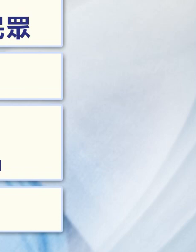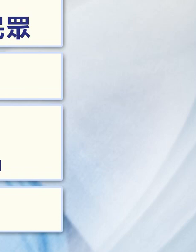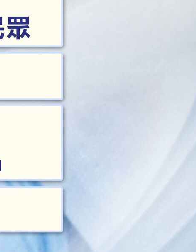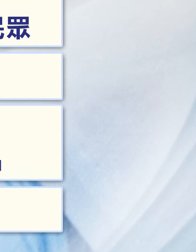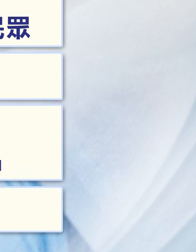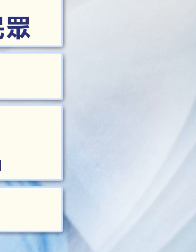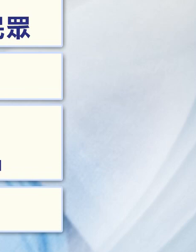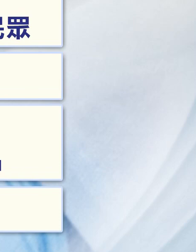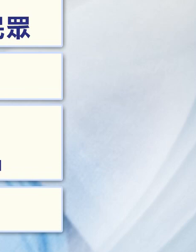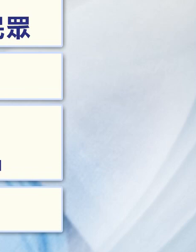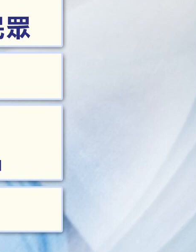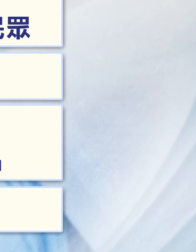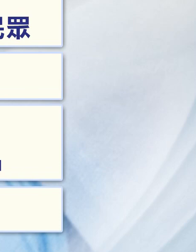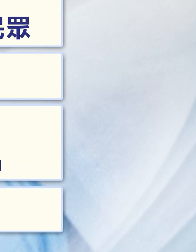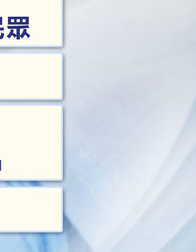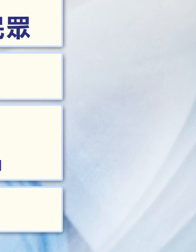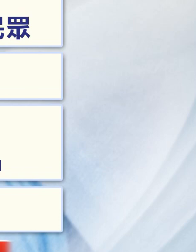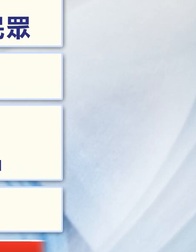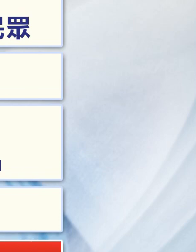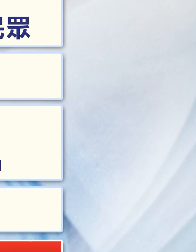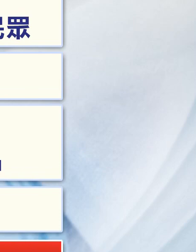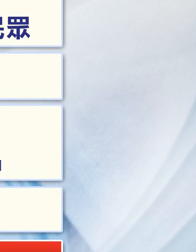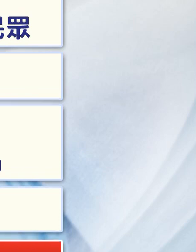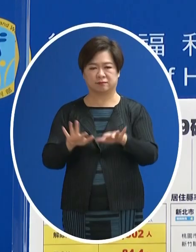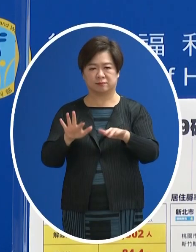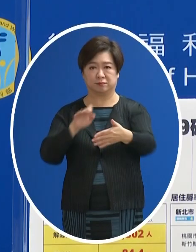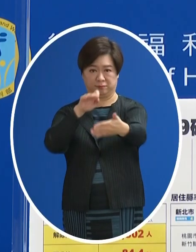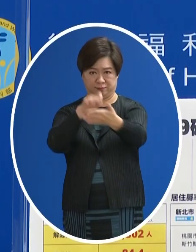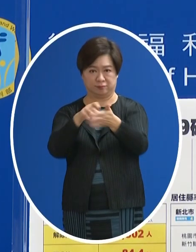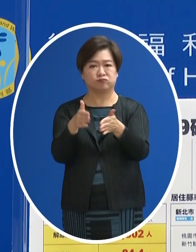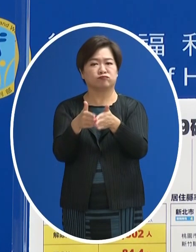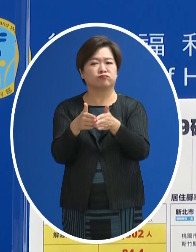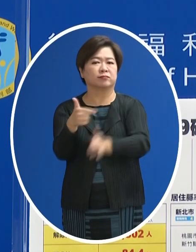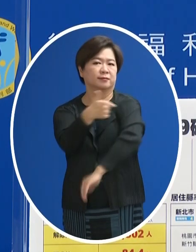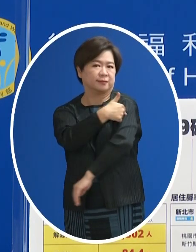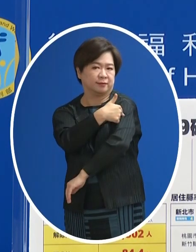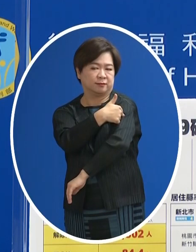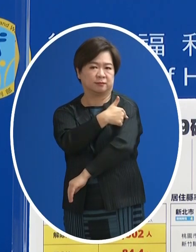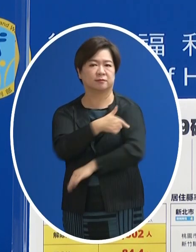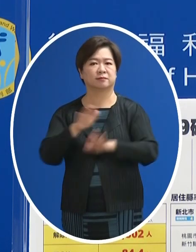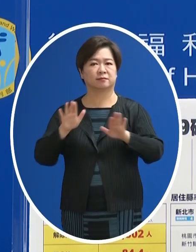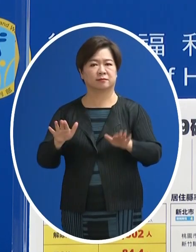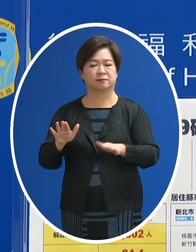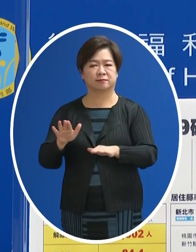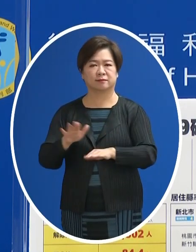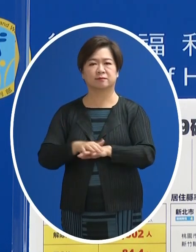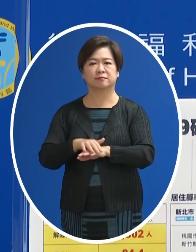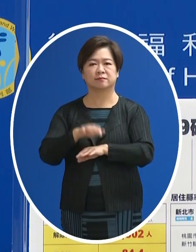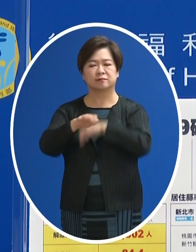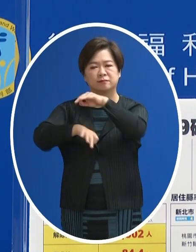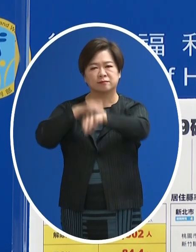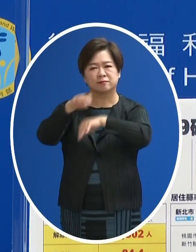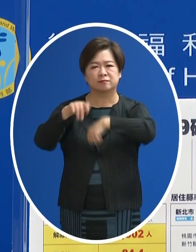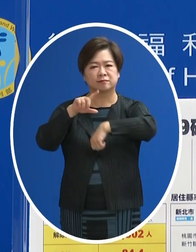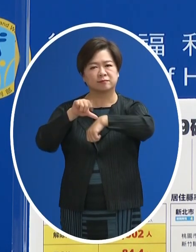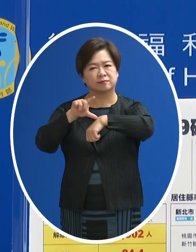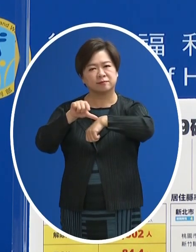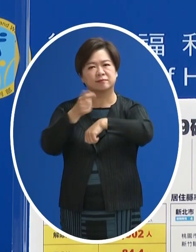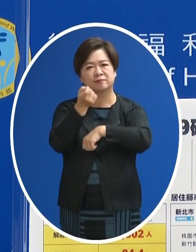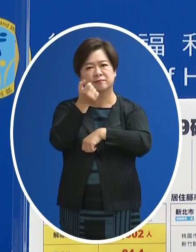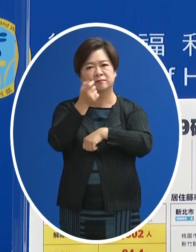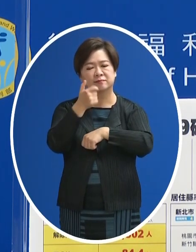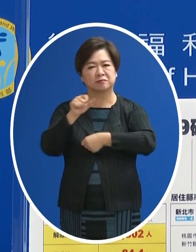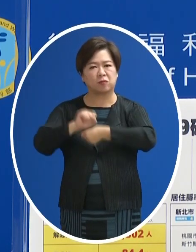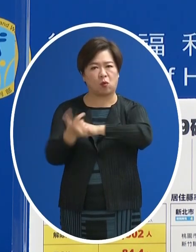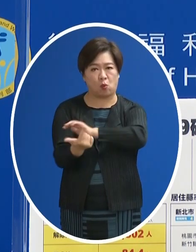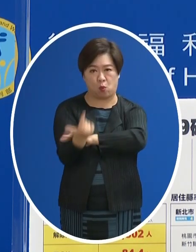注。不过前三批次预约注的拢是 A Z 疫苗。 那我们这个梯次的意愿登记的时程是稍微有一点点